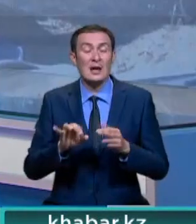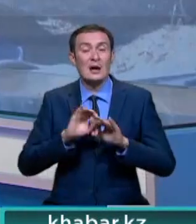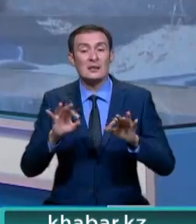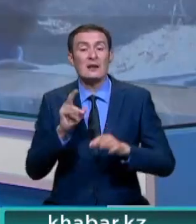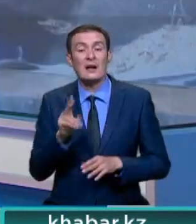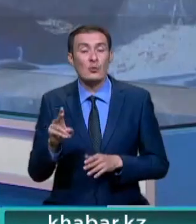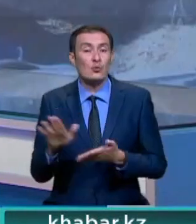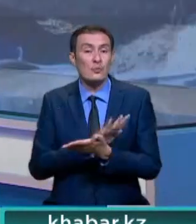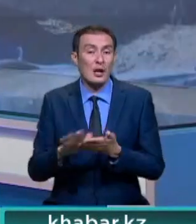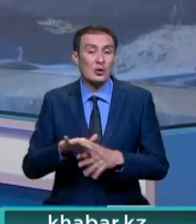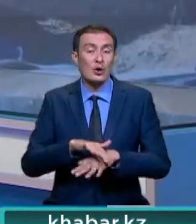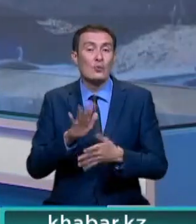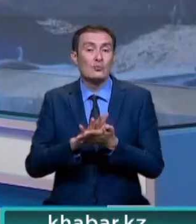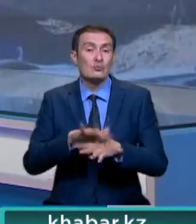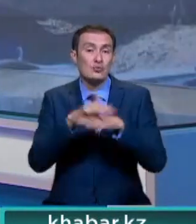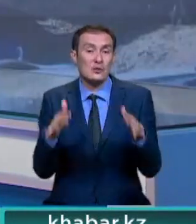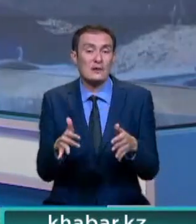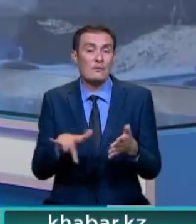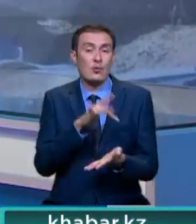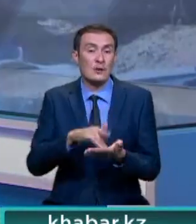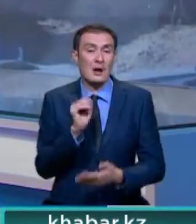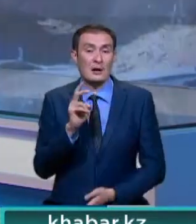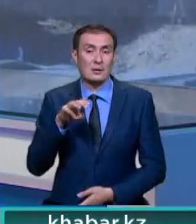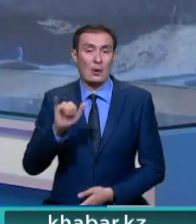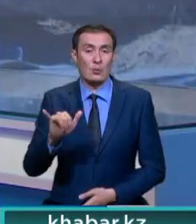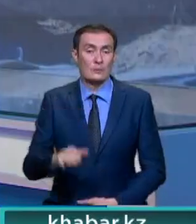с мусорным коллапсом в прибрежном Актау.